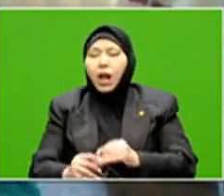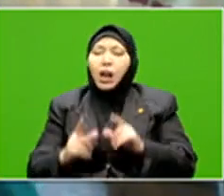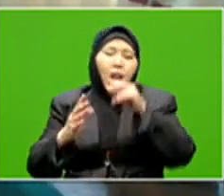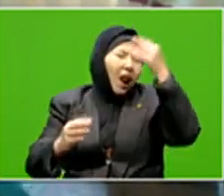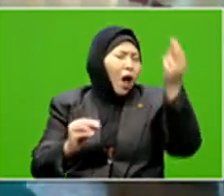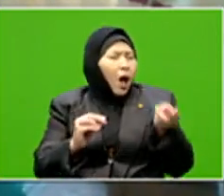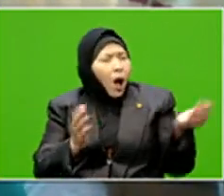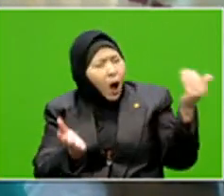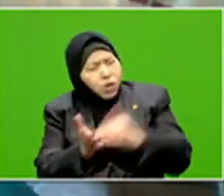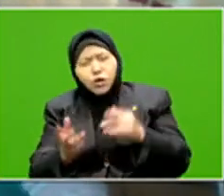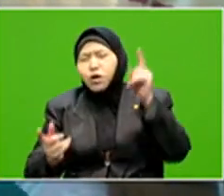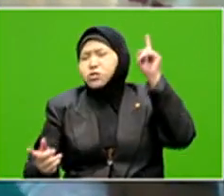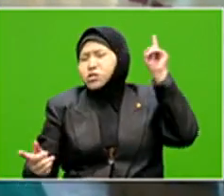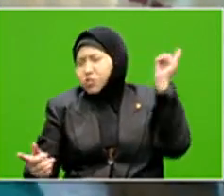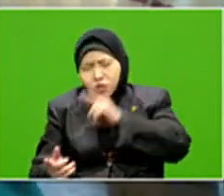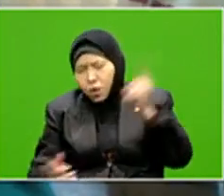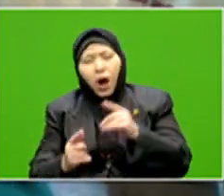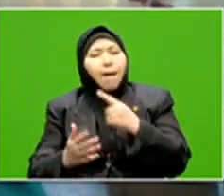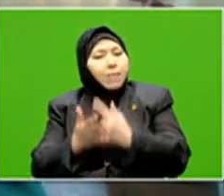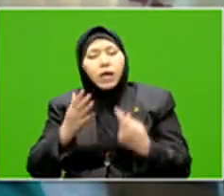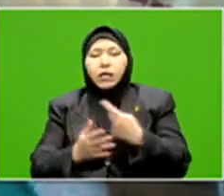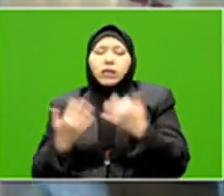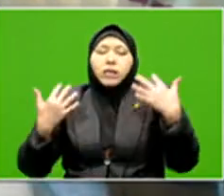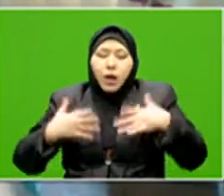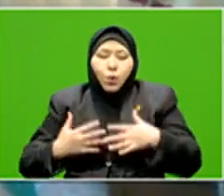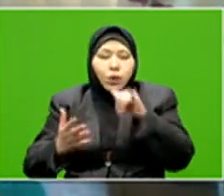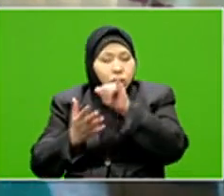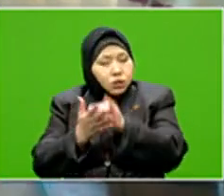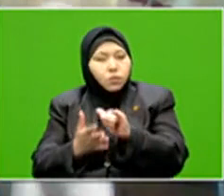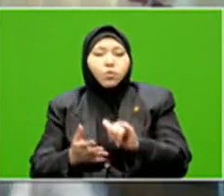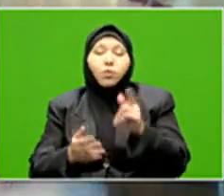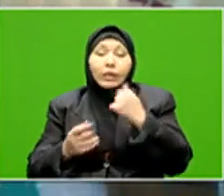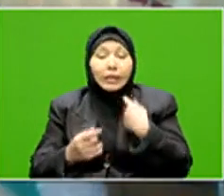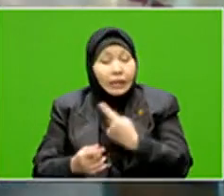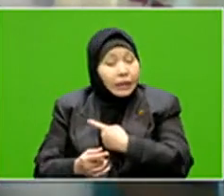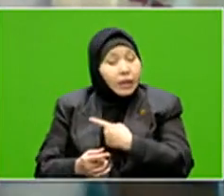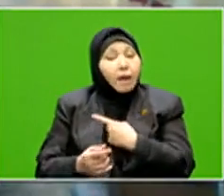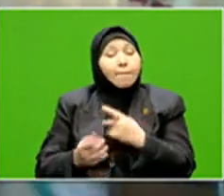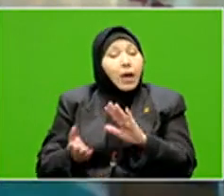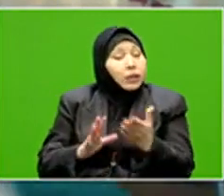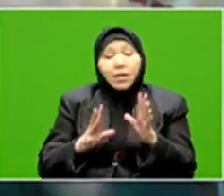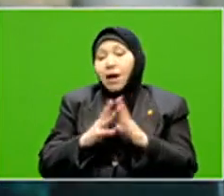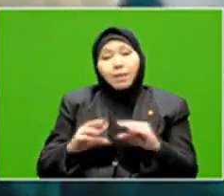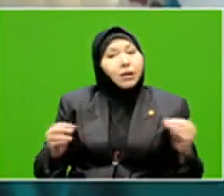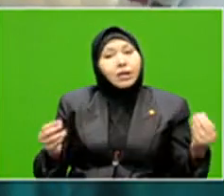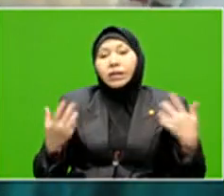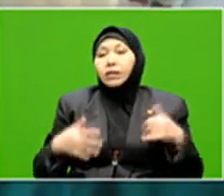besar daripada apa yang ditakuti daripada kemusnahan dunia. Kemusnahan dunia, kita mati, selesai cerita,